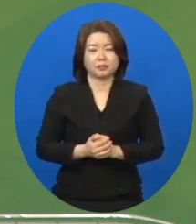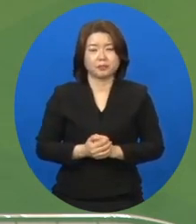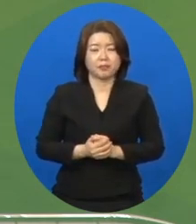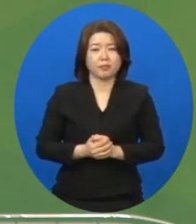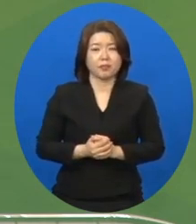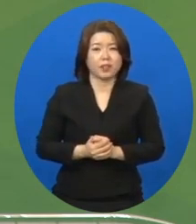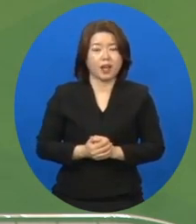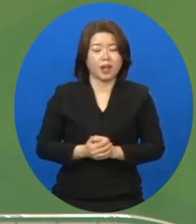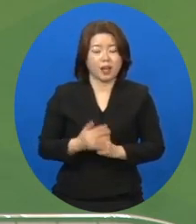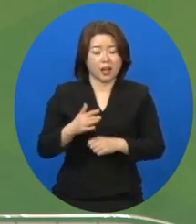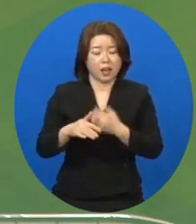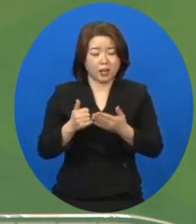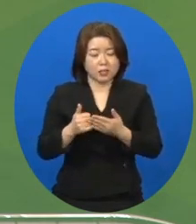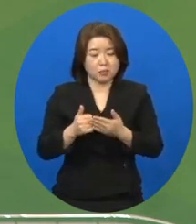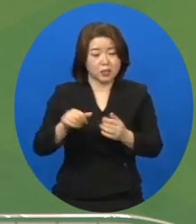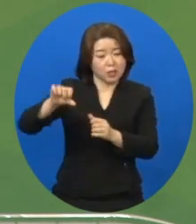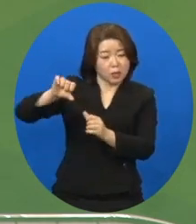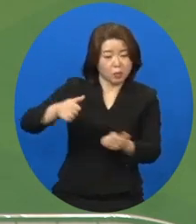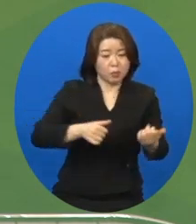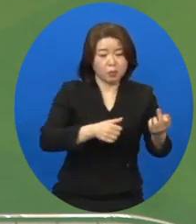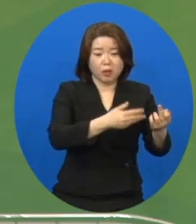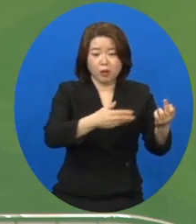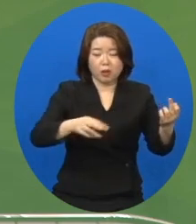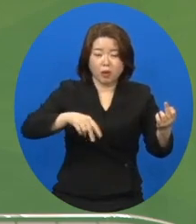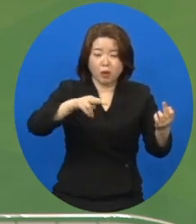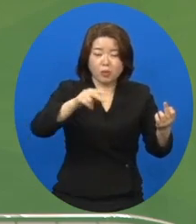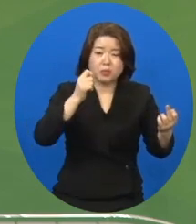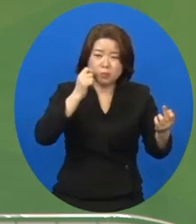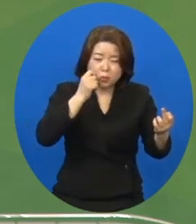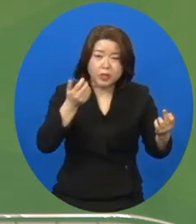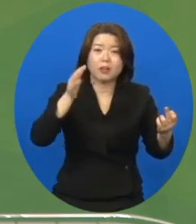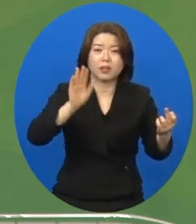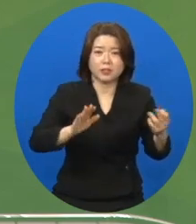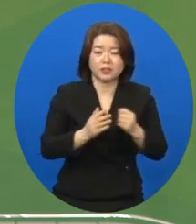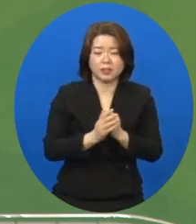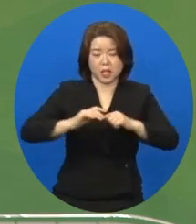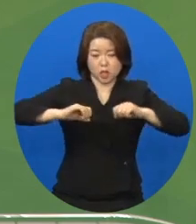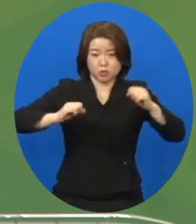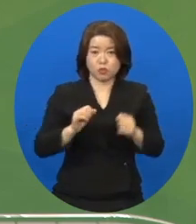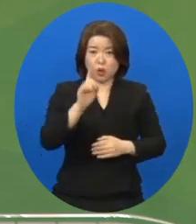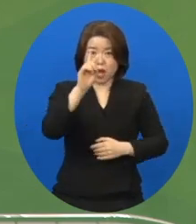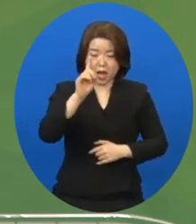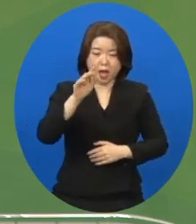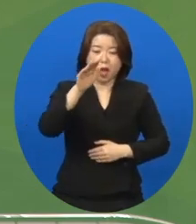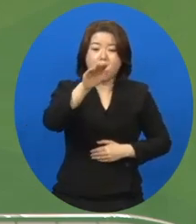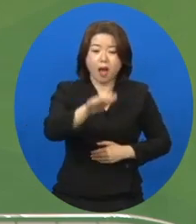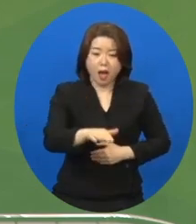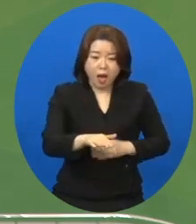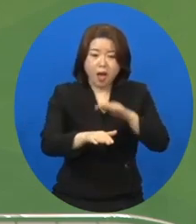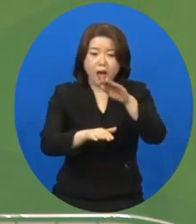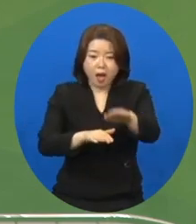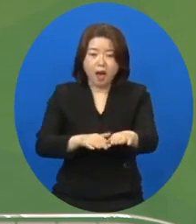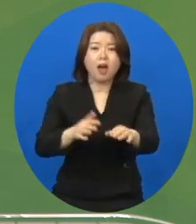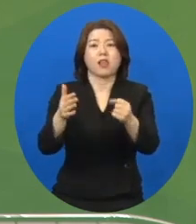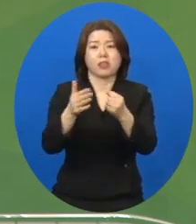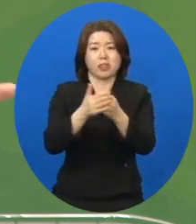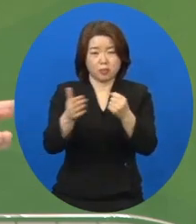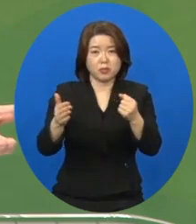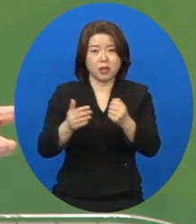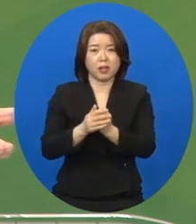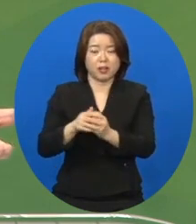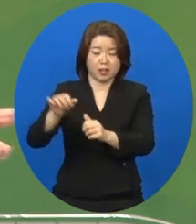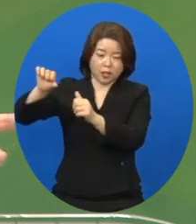정말 건널 수 없을 것 같은 요단강 같았지만 순종의 한 걸음을 내딘 것 때문에